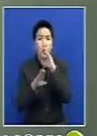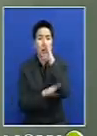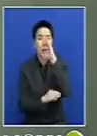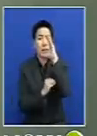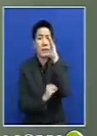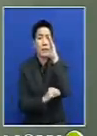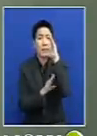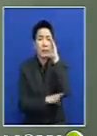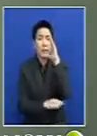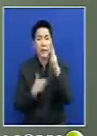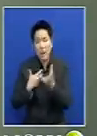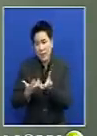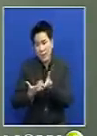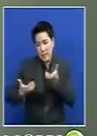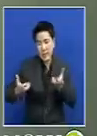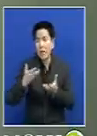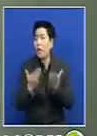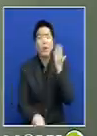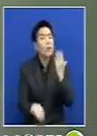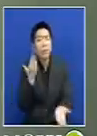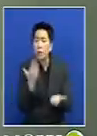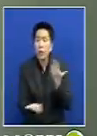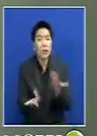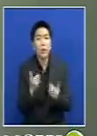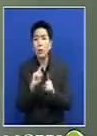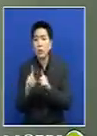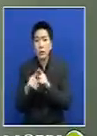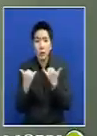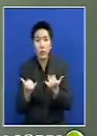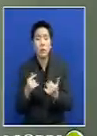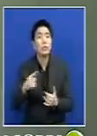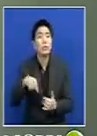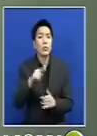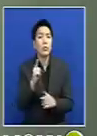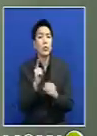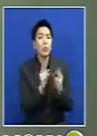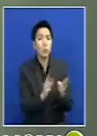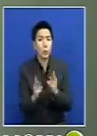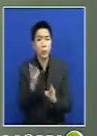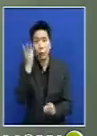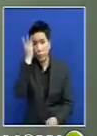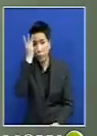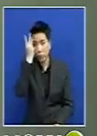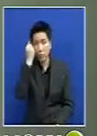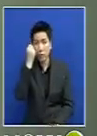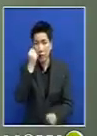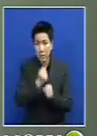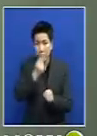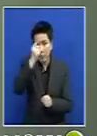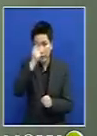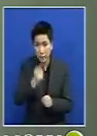คใต้เพื่อที่จะแบ่งแยกดินแดนหรืออะไรก็ดีเนี่ยนะฮะเขาใช้วิธีคิดแนวคิดอิงกับ